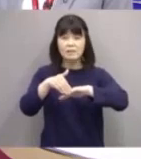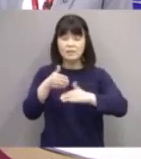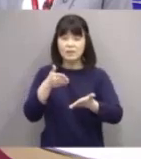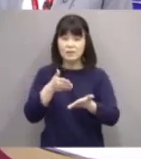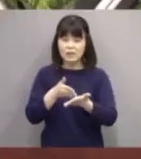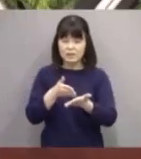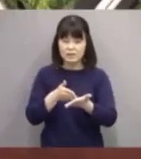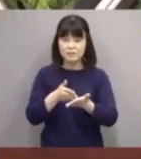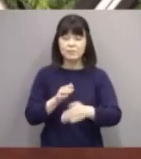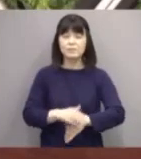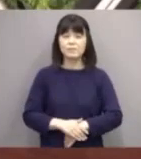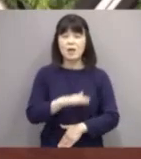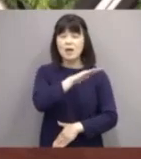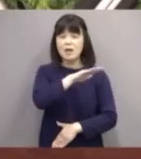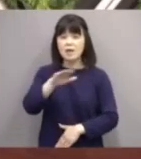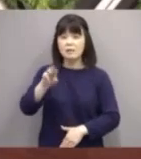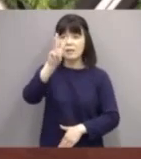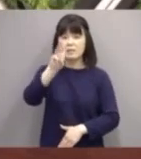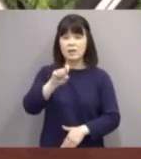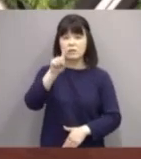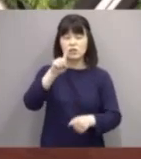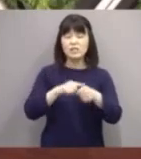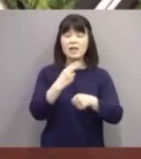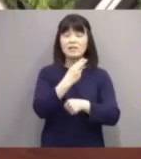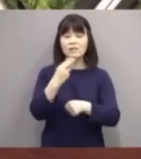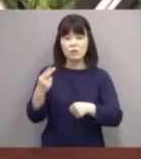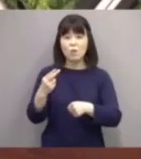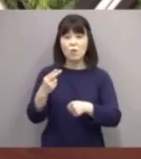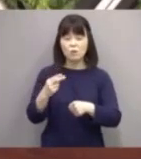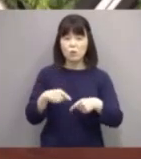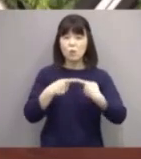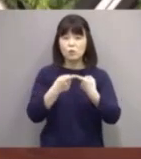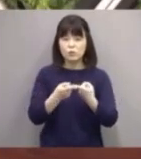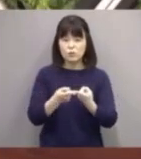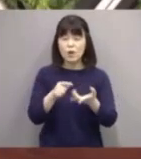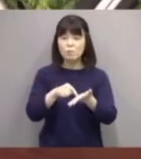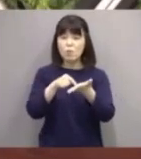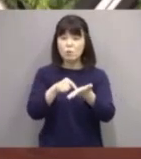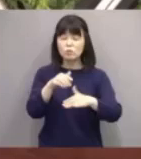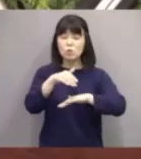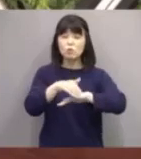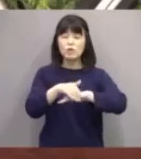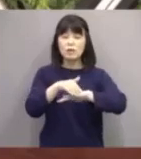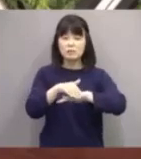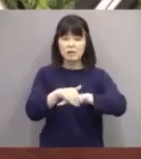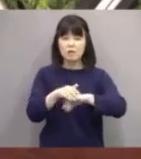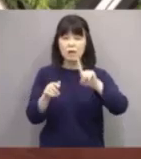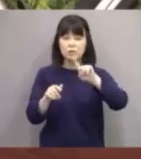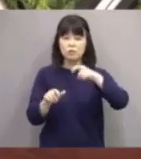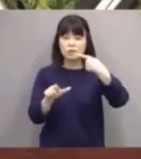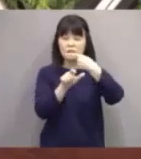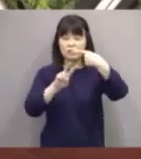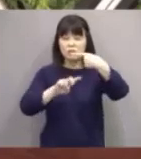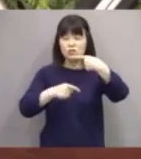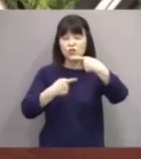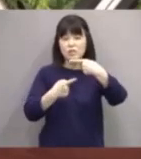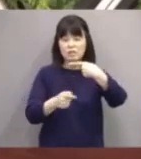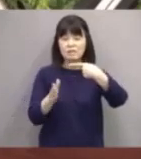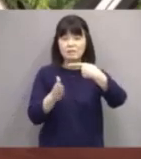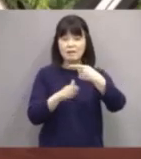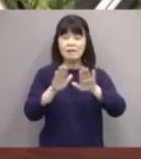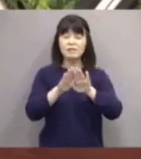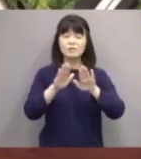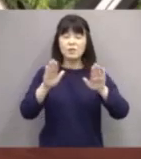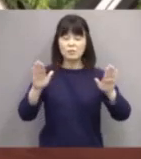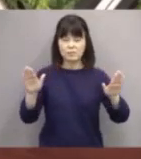。 平成31年度入園申し込みの受付を11月21日水曜日から開始しています